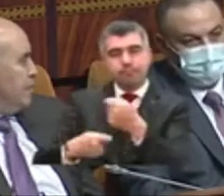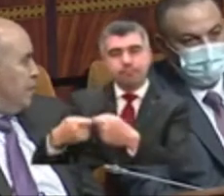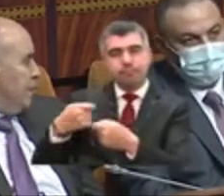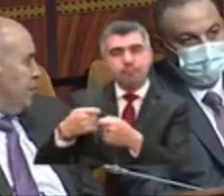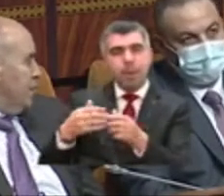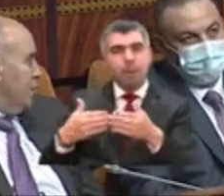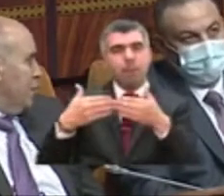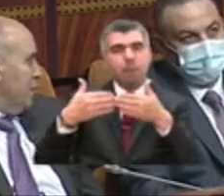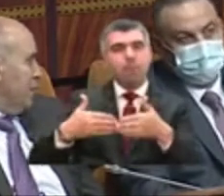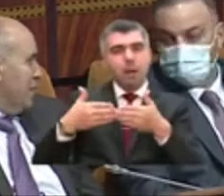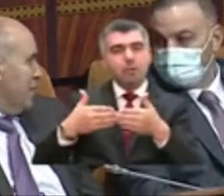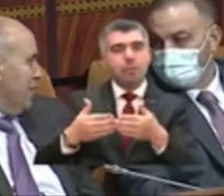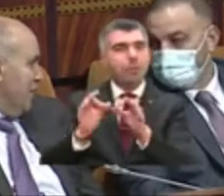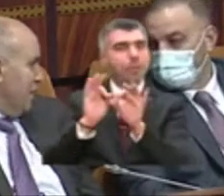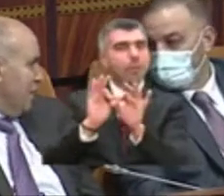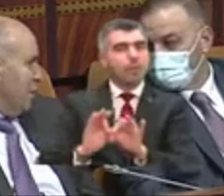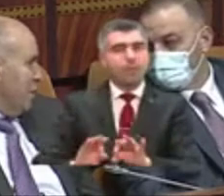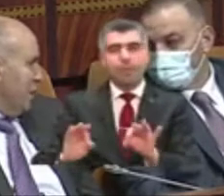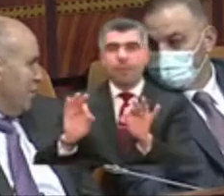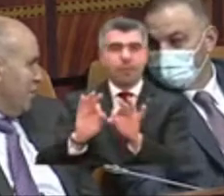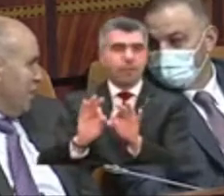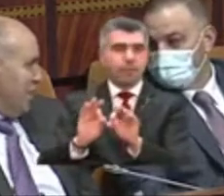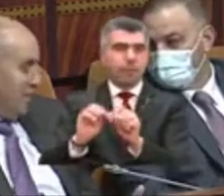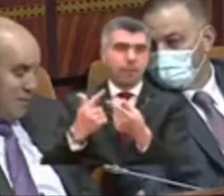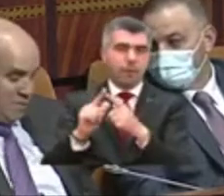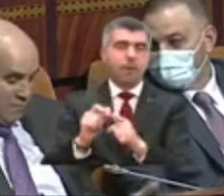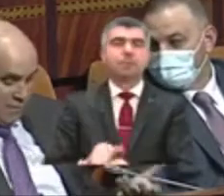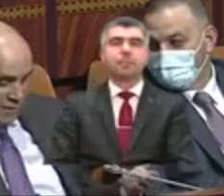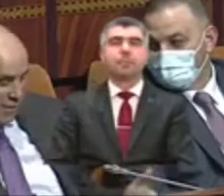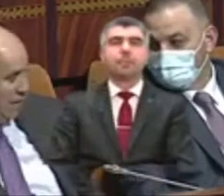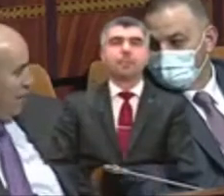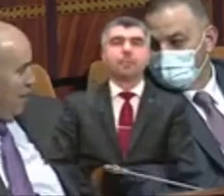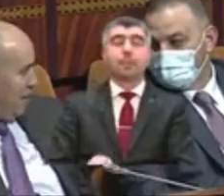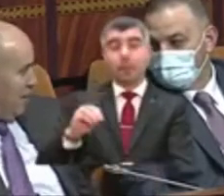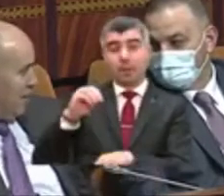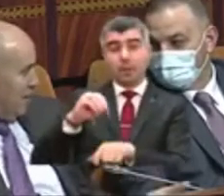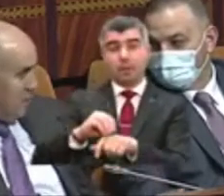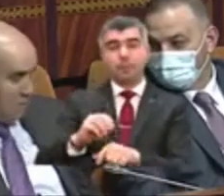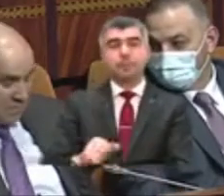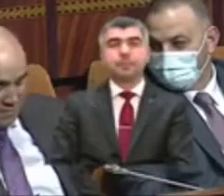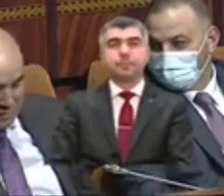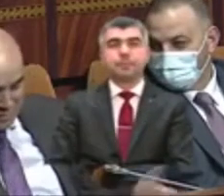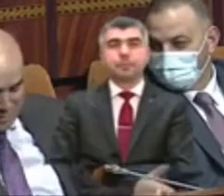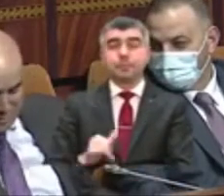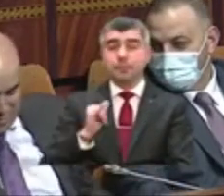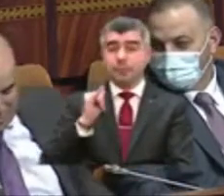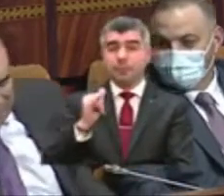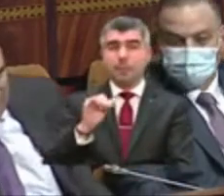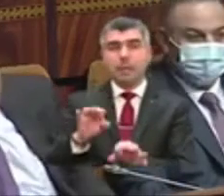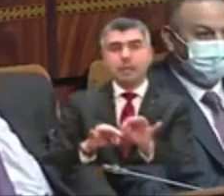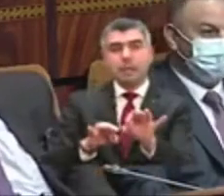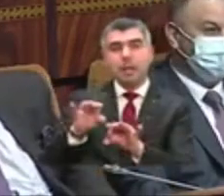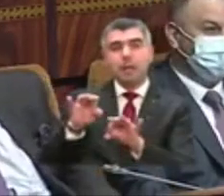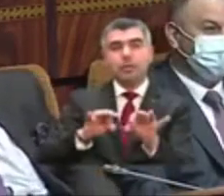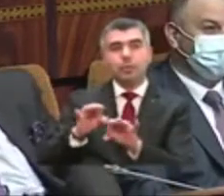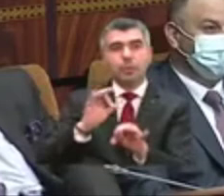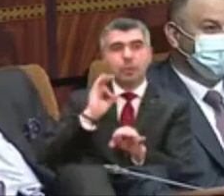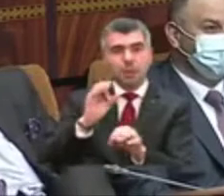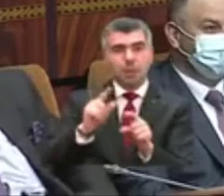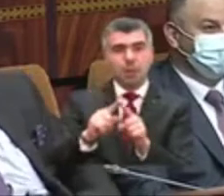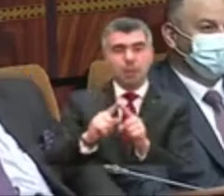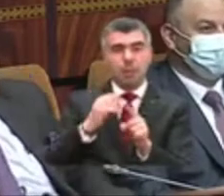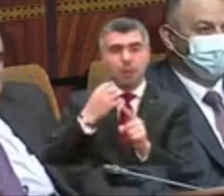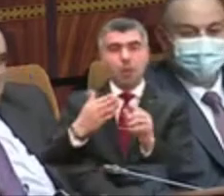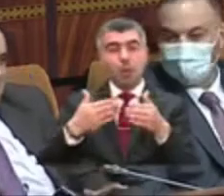يعني بنسب متباينة من ميناء إلى آخر. إلا أنه بالرغم من ذلك فإن تنزيل الاستراتيجية المينائية في أفق